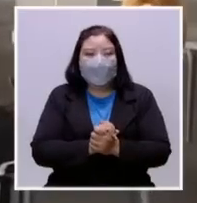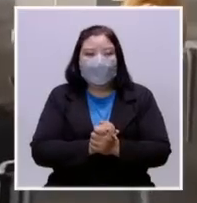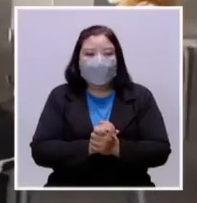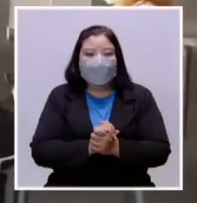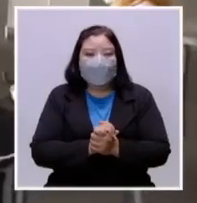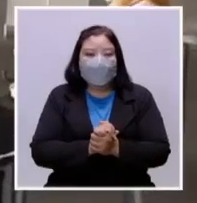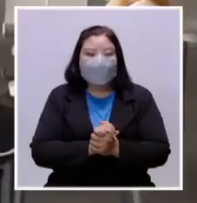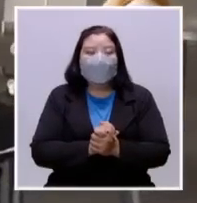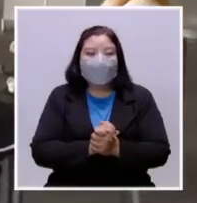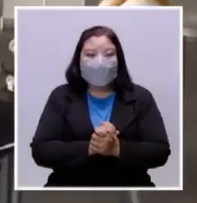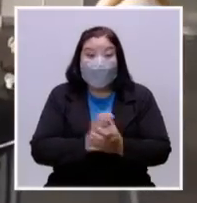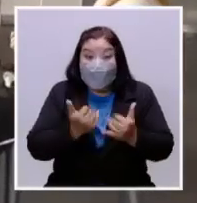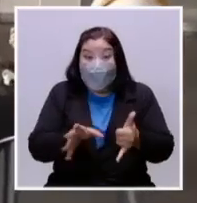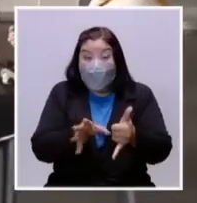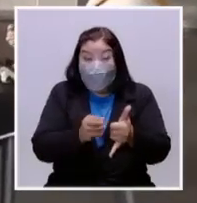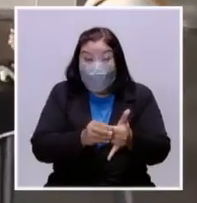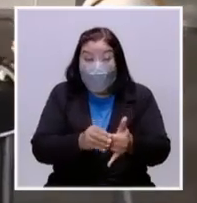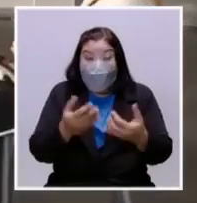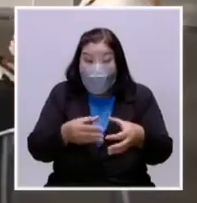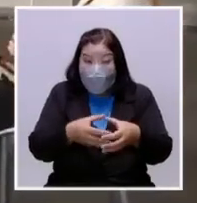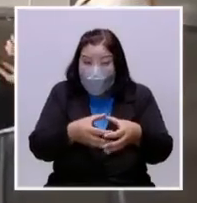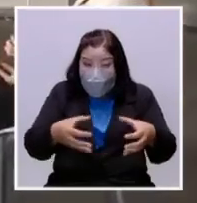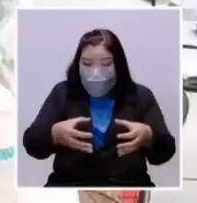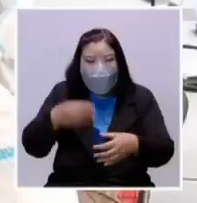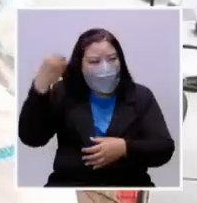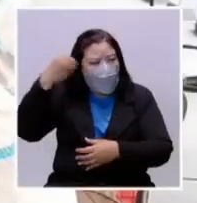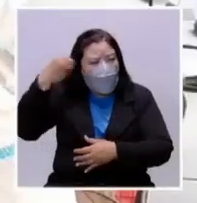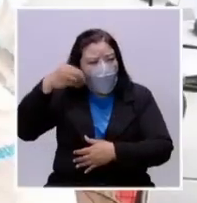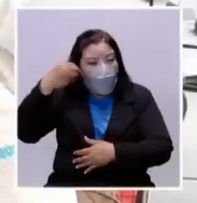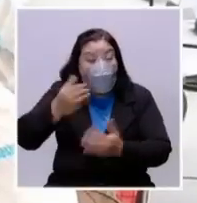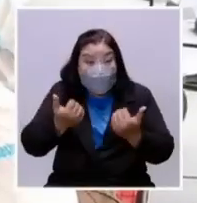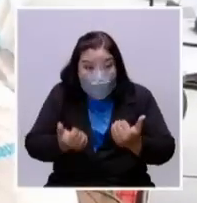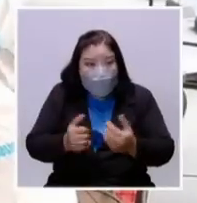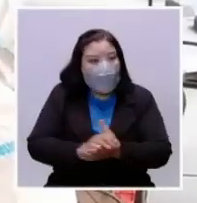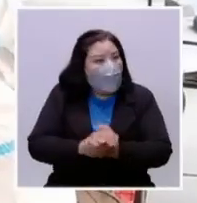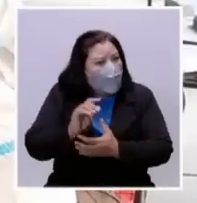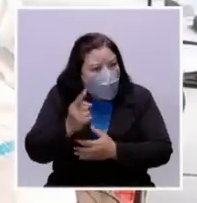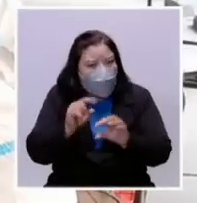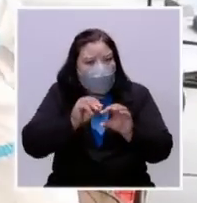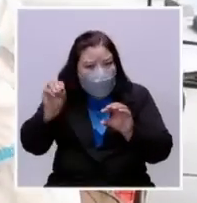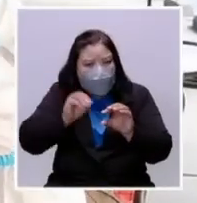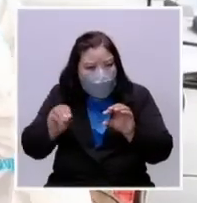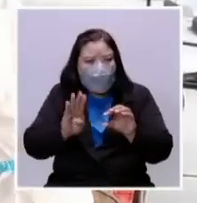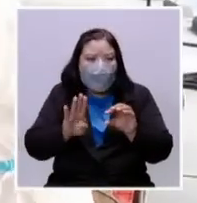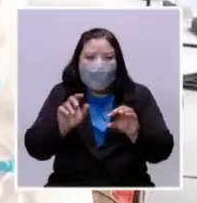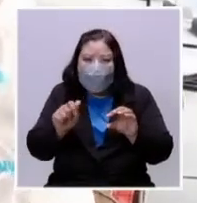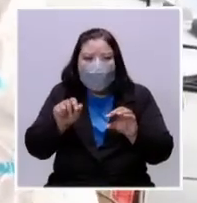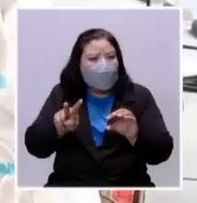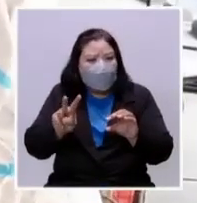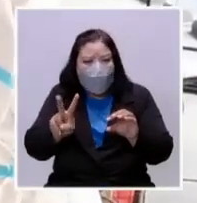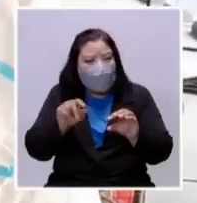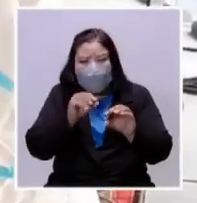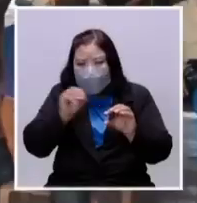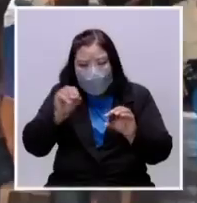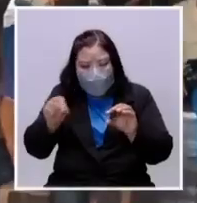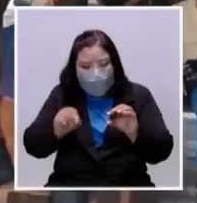ส่วนจำนวนผู้ติดเชื้อที่ยังคงเพิ่มขึ้นทุกวันนะคะโดยเฉพาะที่มีการกลายพันธุ์ย่อย BA.2 นายอนุทินบอกว่าตามหลัก